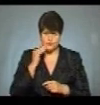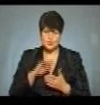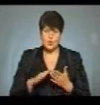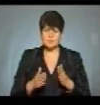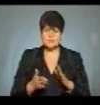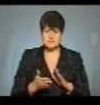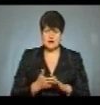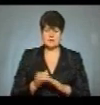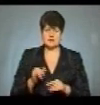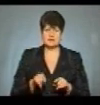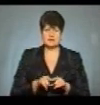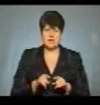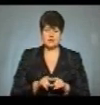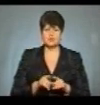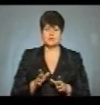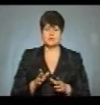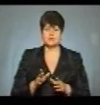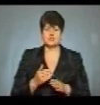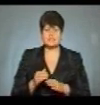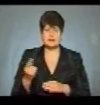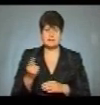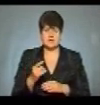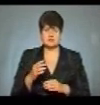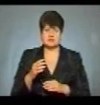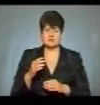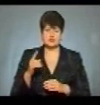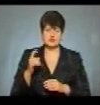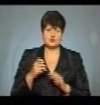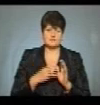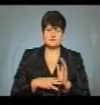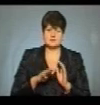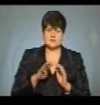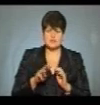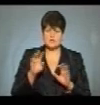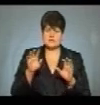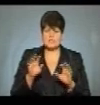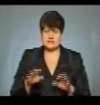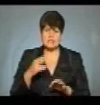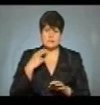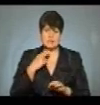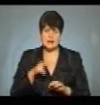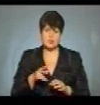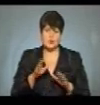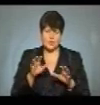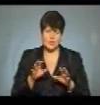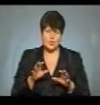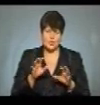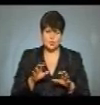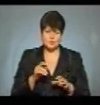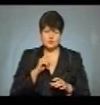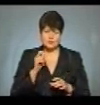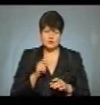обставини, а також відповідно до пункту 1 частини 4 статті 183 Кримінально-процесуального кодексу України, врахуванням того, що